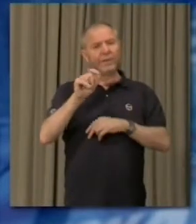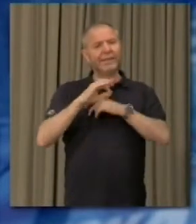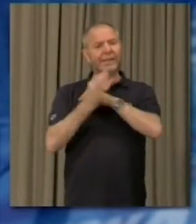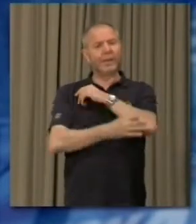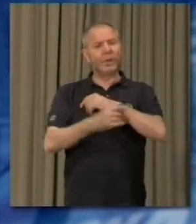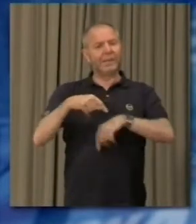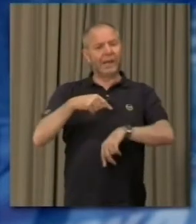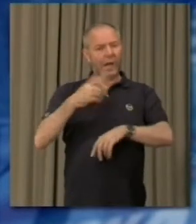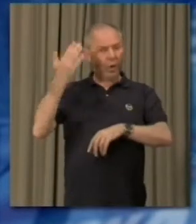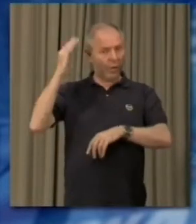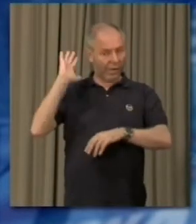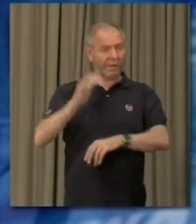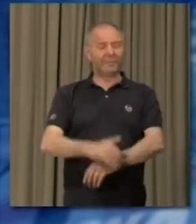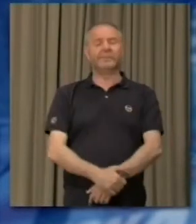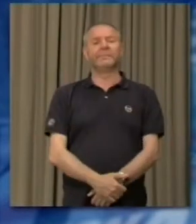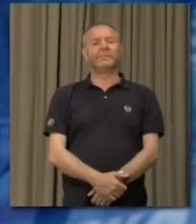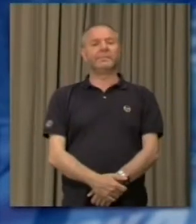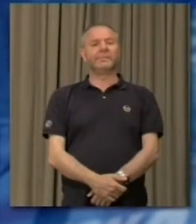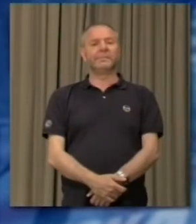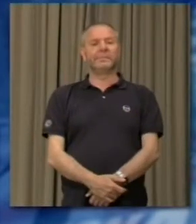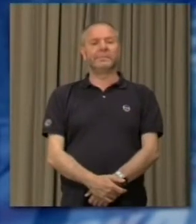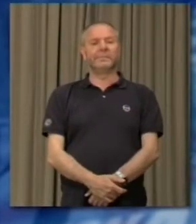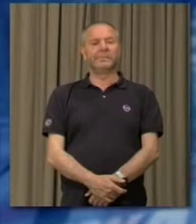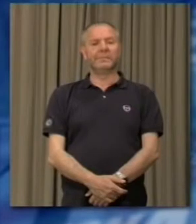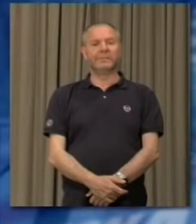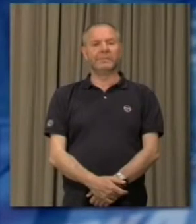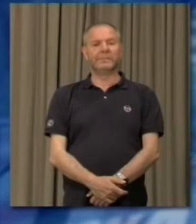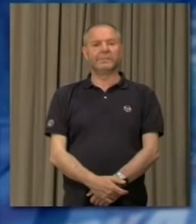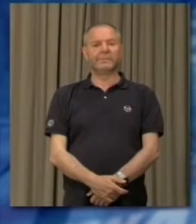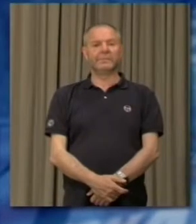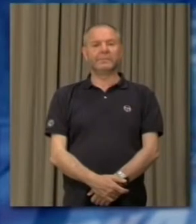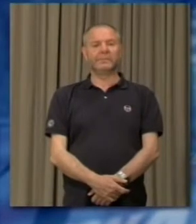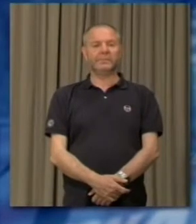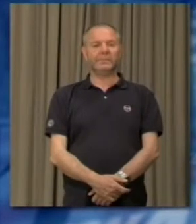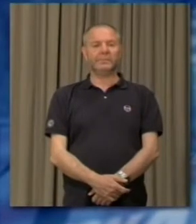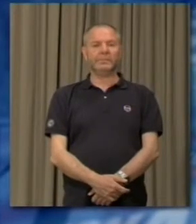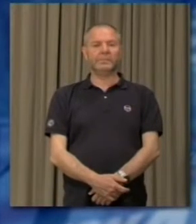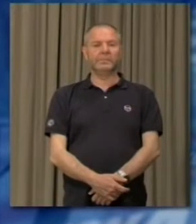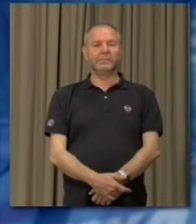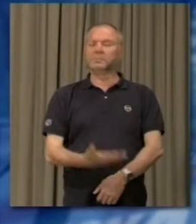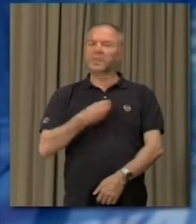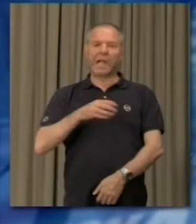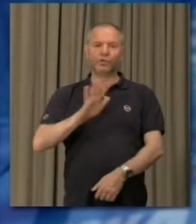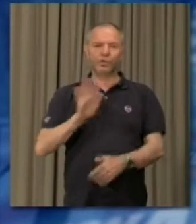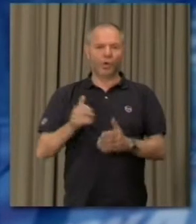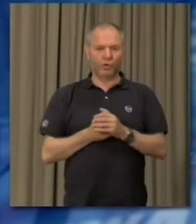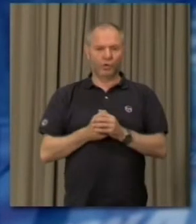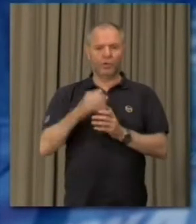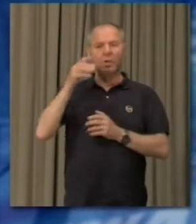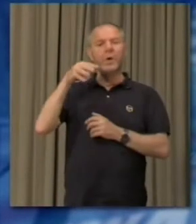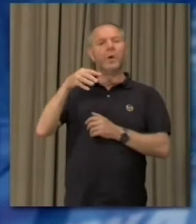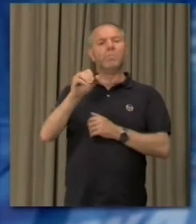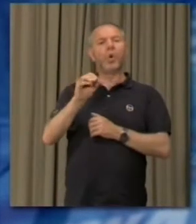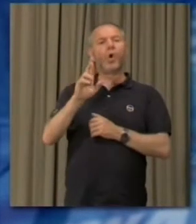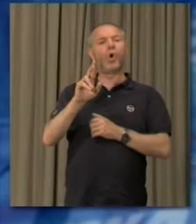km orari. Assolto da tutte le accuse, Moreno